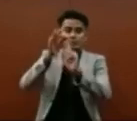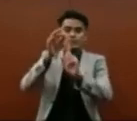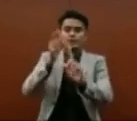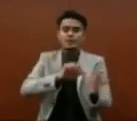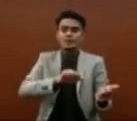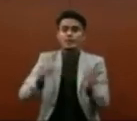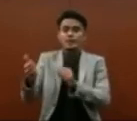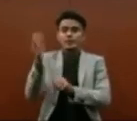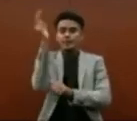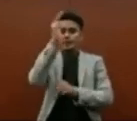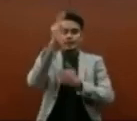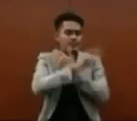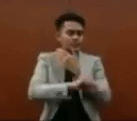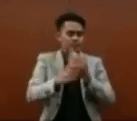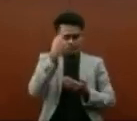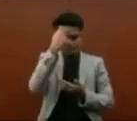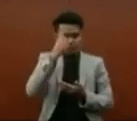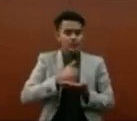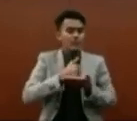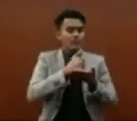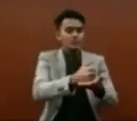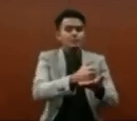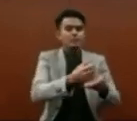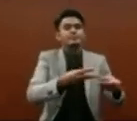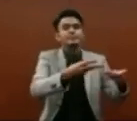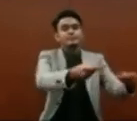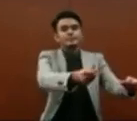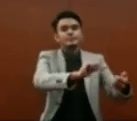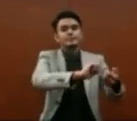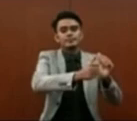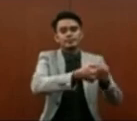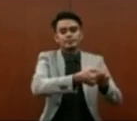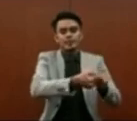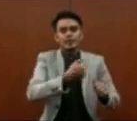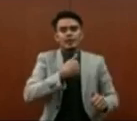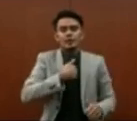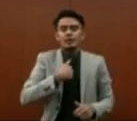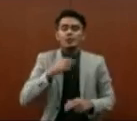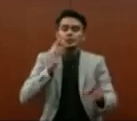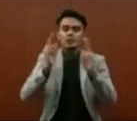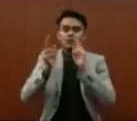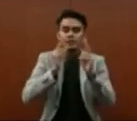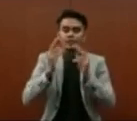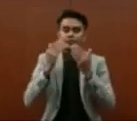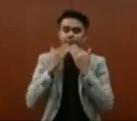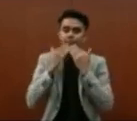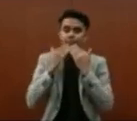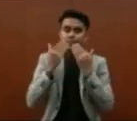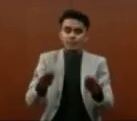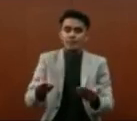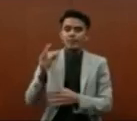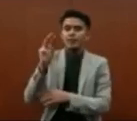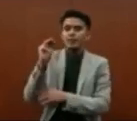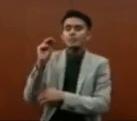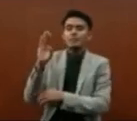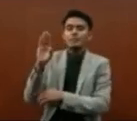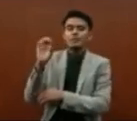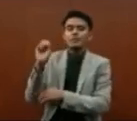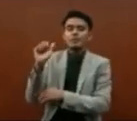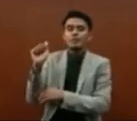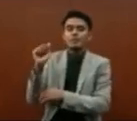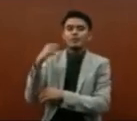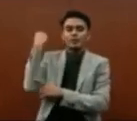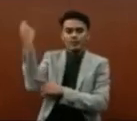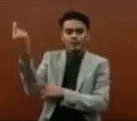negeri untuk membantu menangani masalah ini selesai terima kasih kepada pihak majelis bandara Shah Alam yang